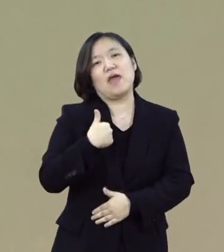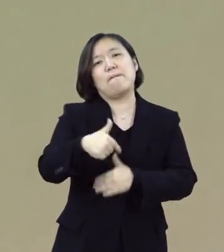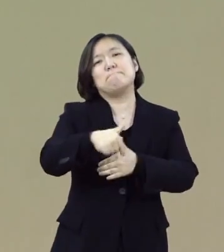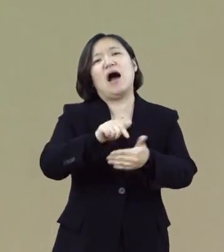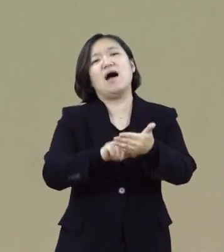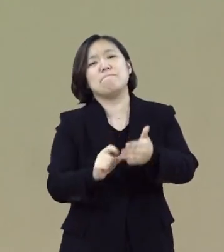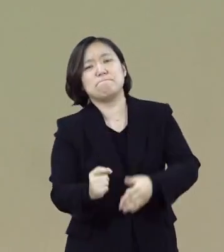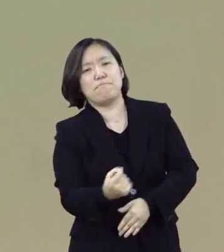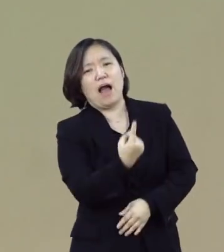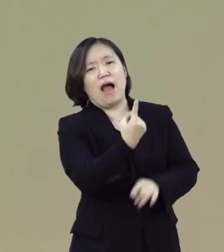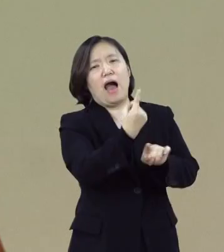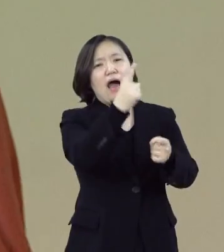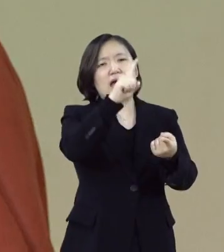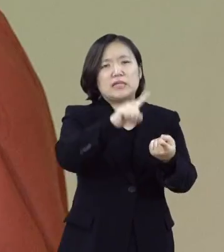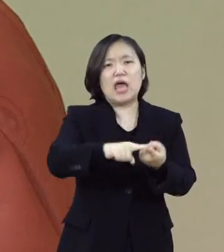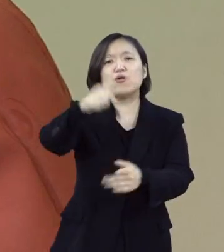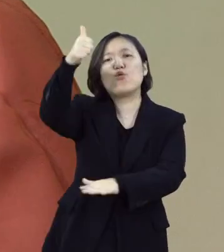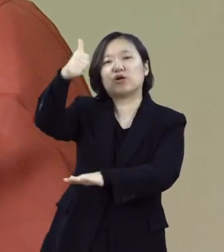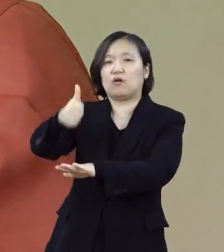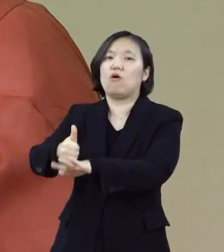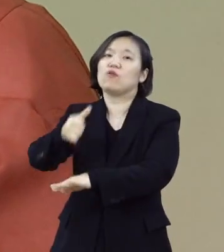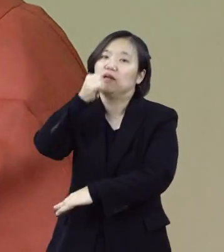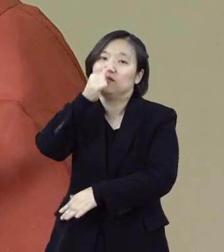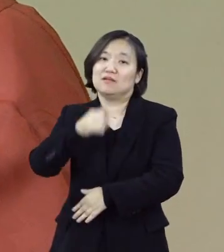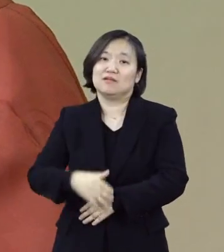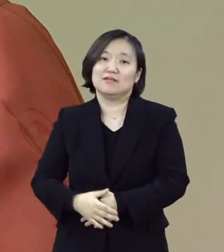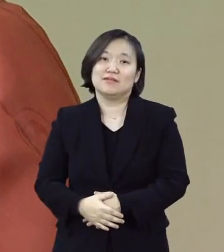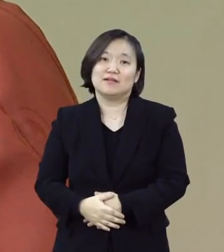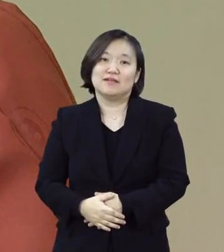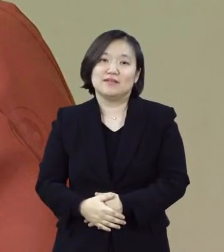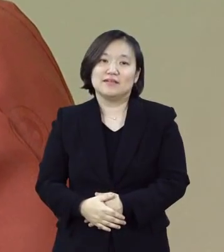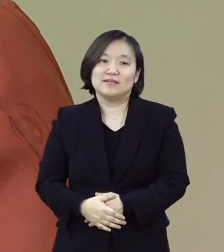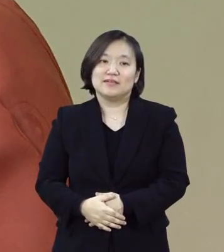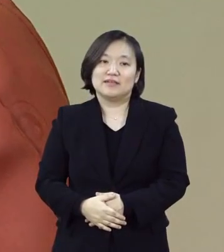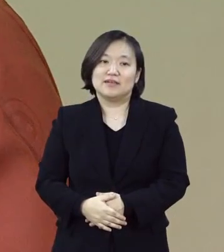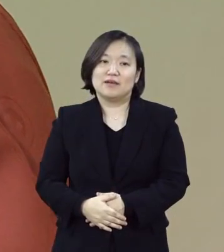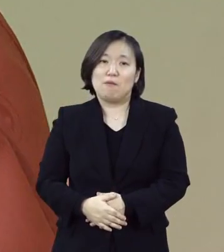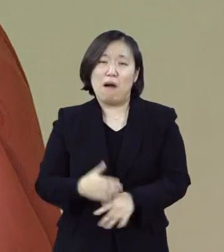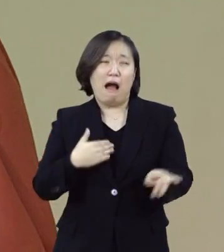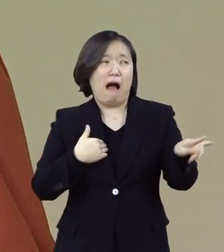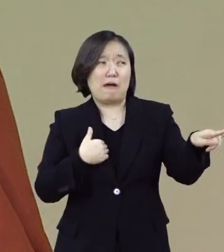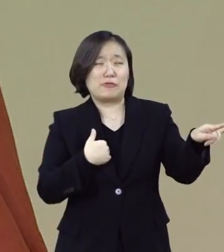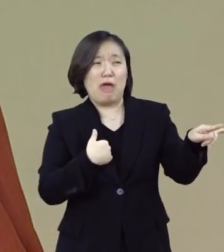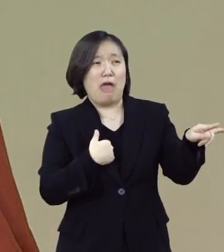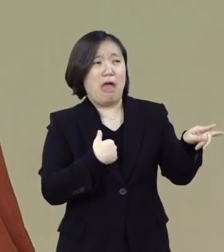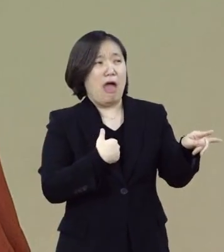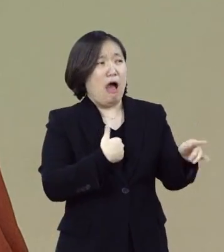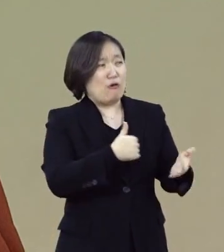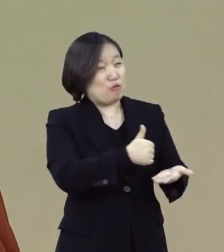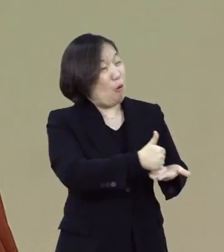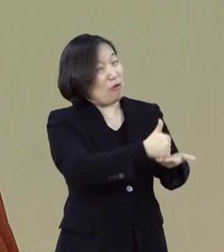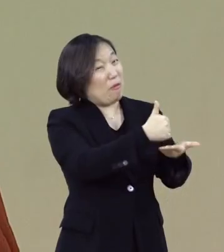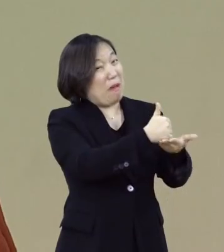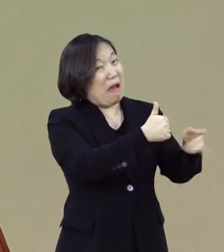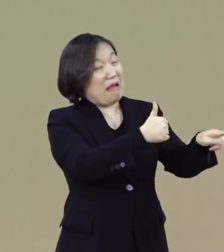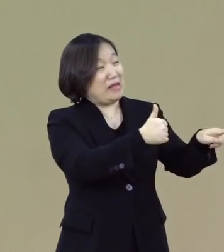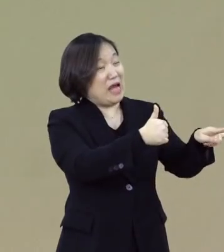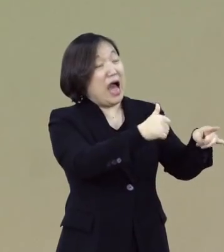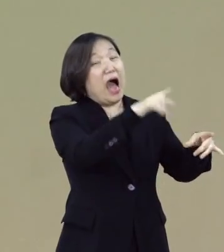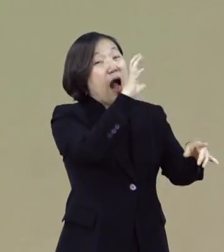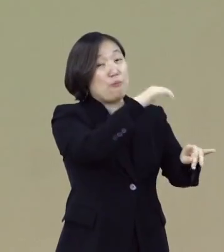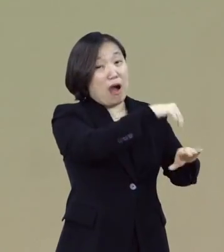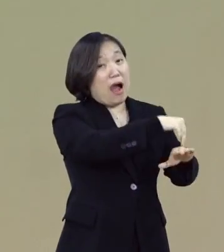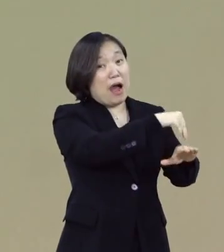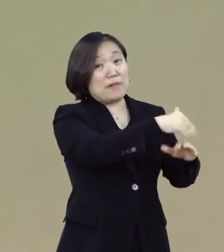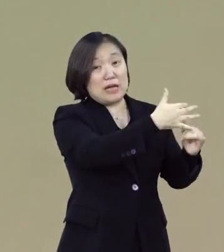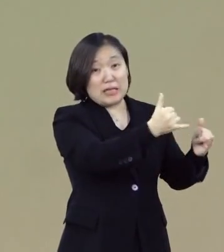겉으로는 사람들에게 존경받는 종교인이었는지는 모르겠지만 그 숲속에 있는 종교인은